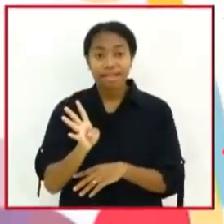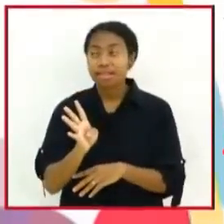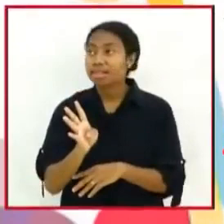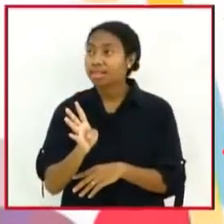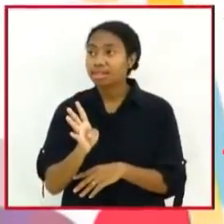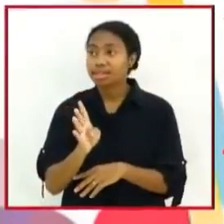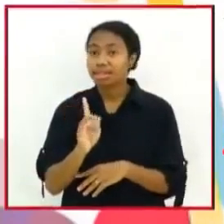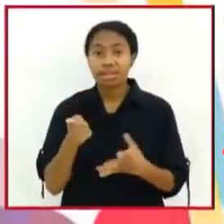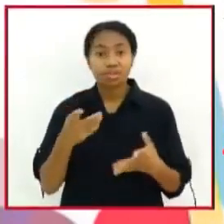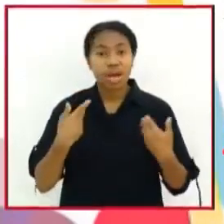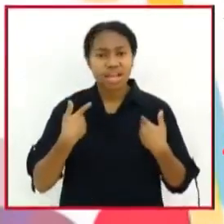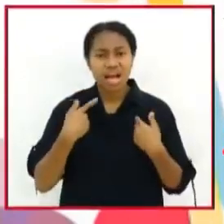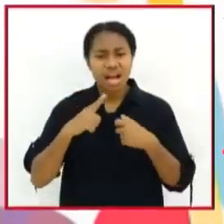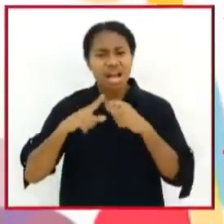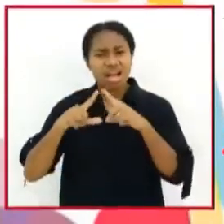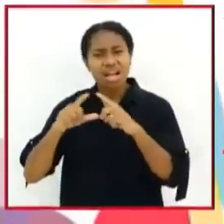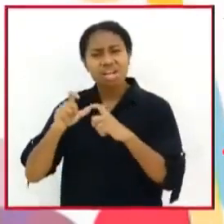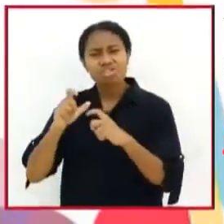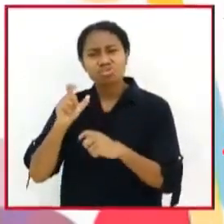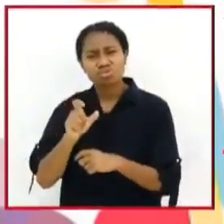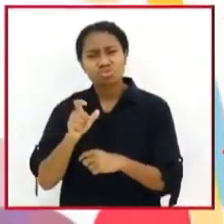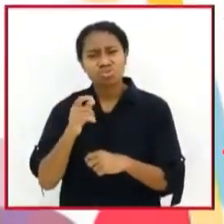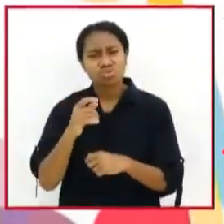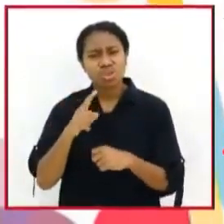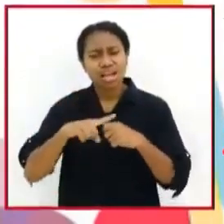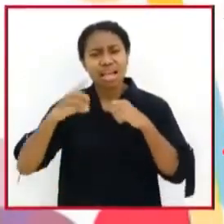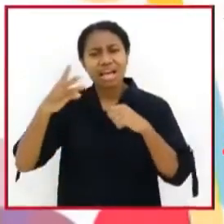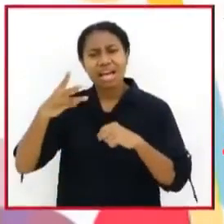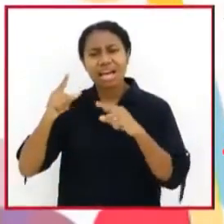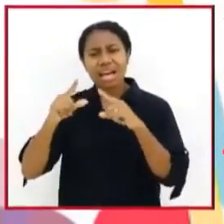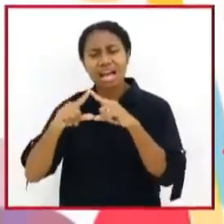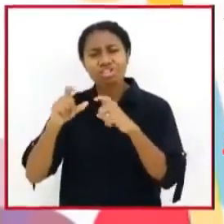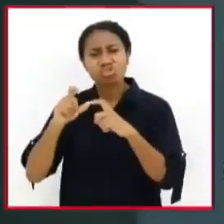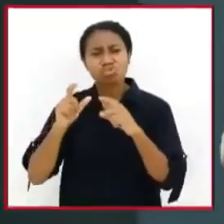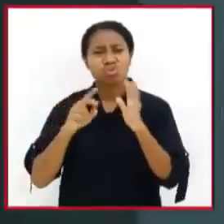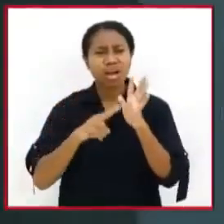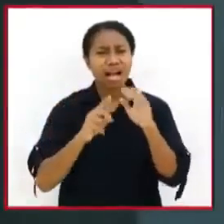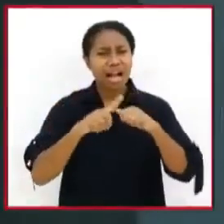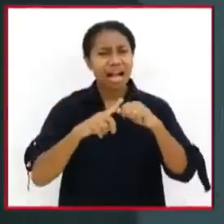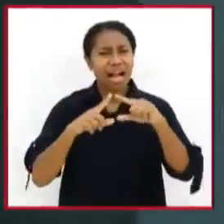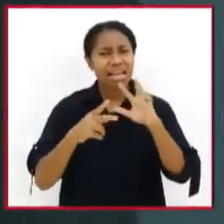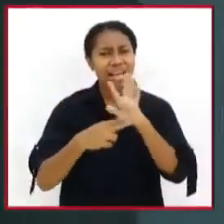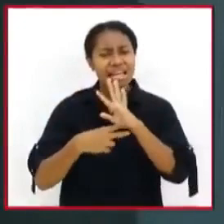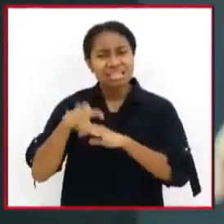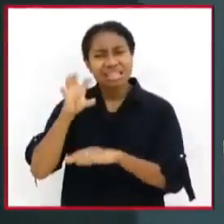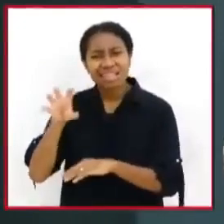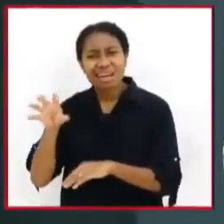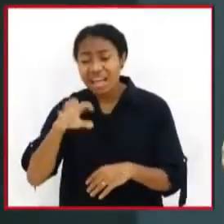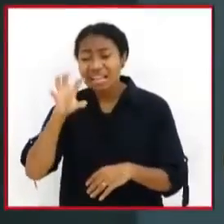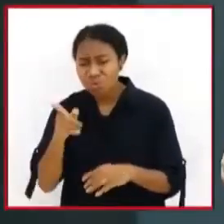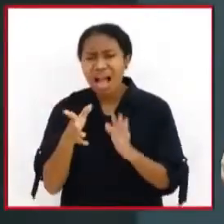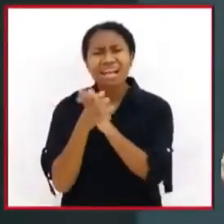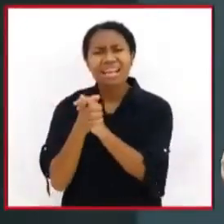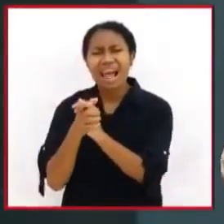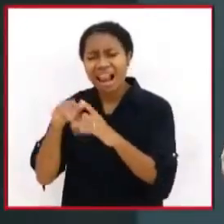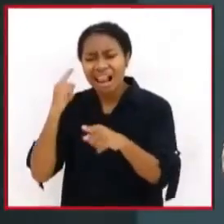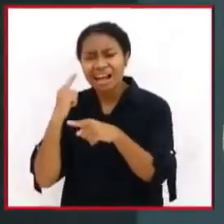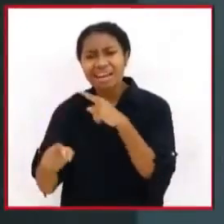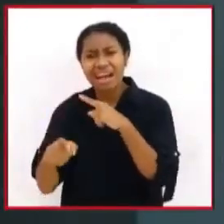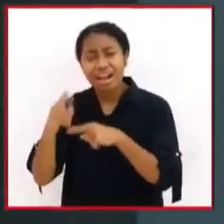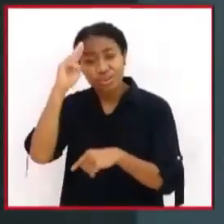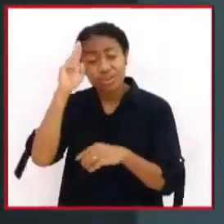kerasukan setan dan di sana kita kita lihat bahwa setan-setan juga Mengenal Yesus dan